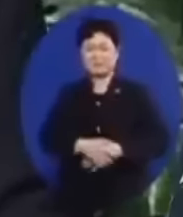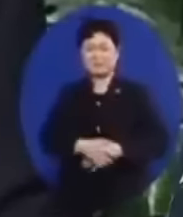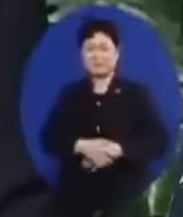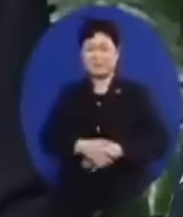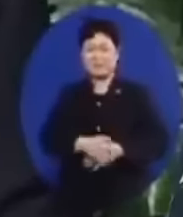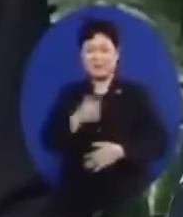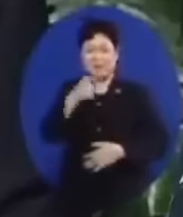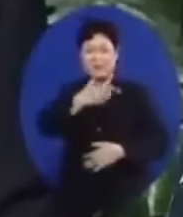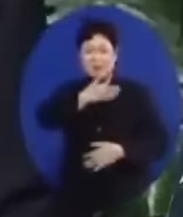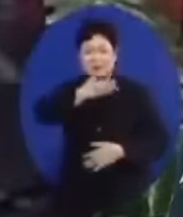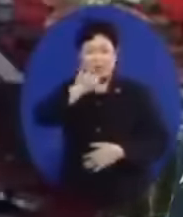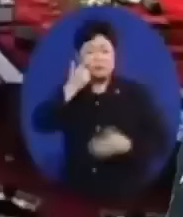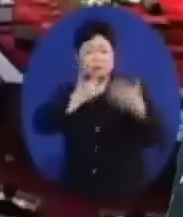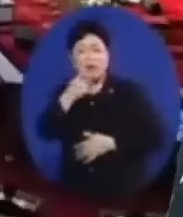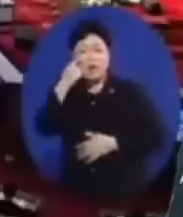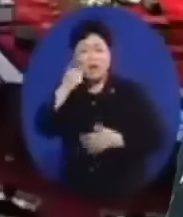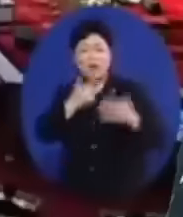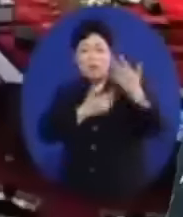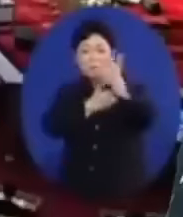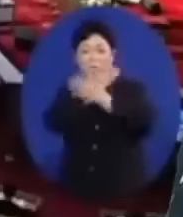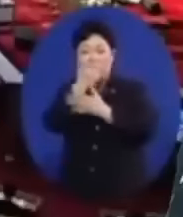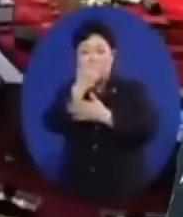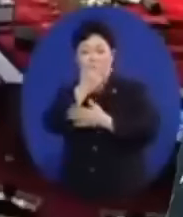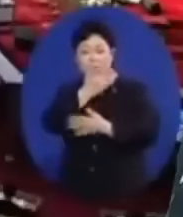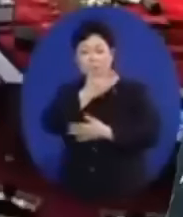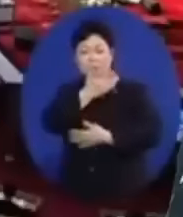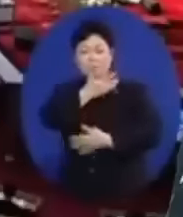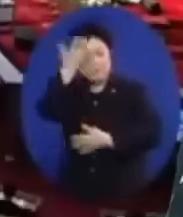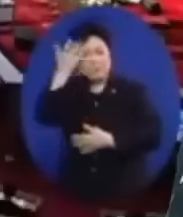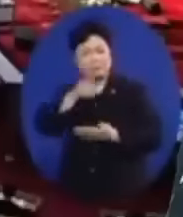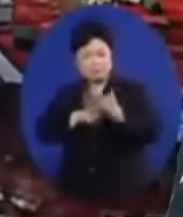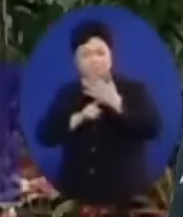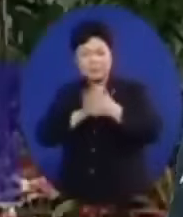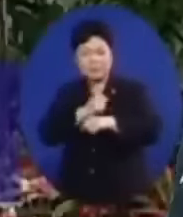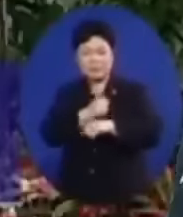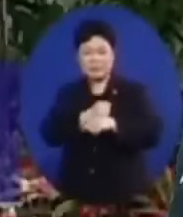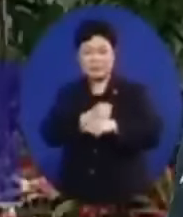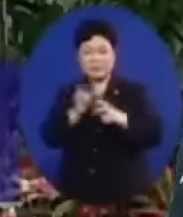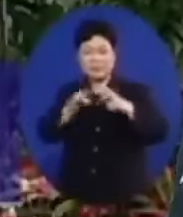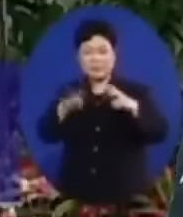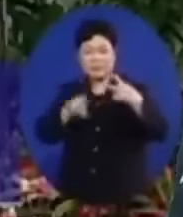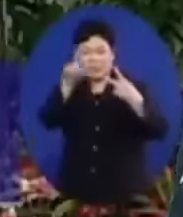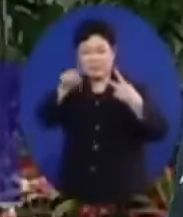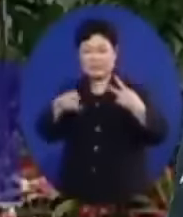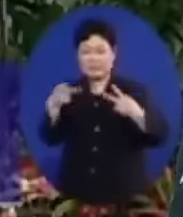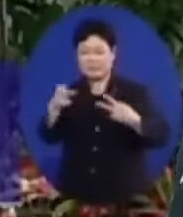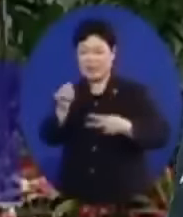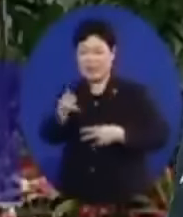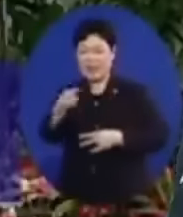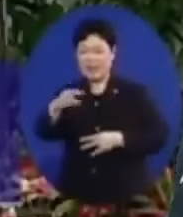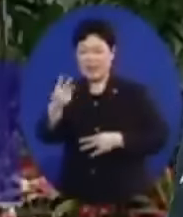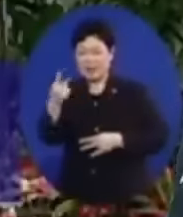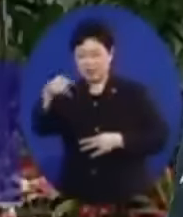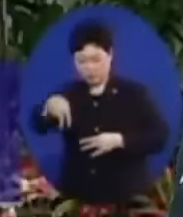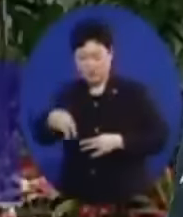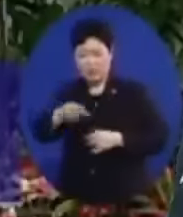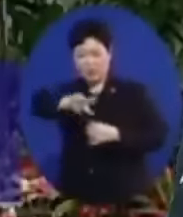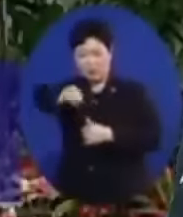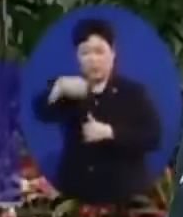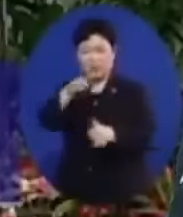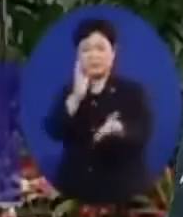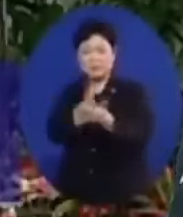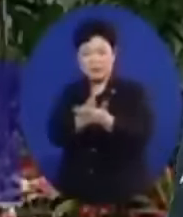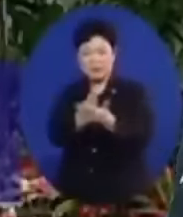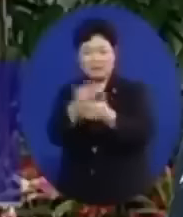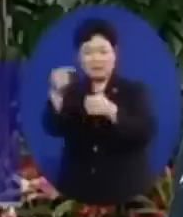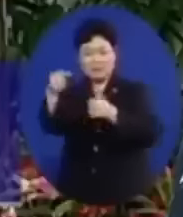꿈과 환상으로 계시해 주셨잖아요. 마태복음 2장 12절에 보면 그들은 꿈에 헤롯에게로 돌아가지 말라 하심을 지시를